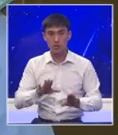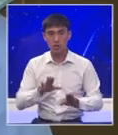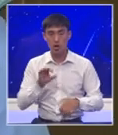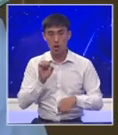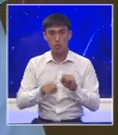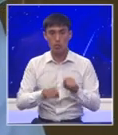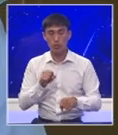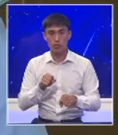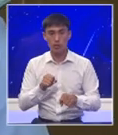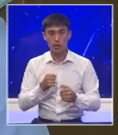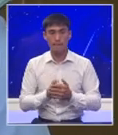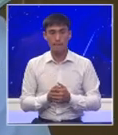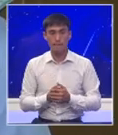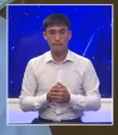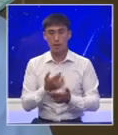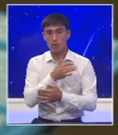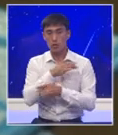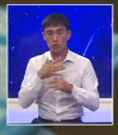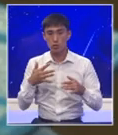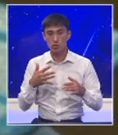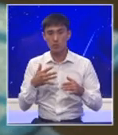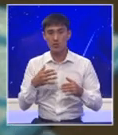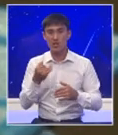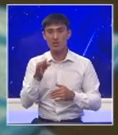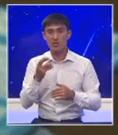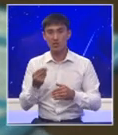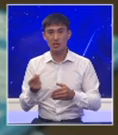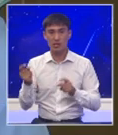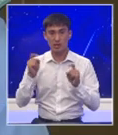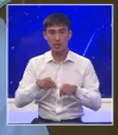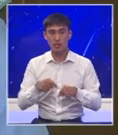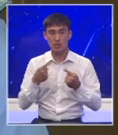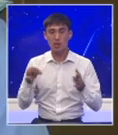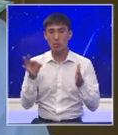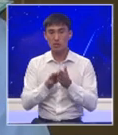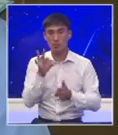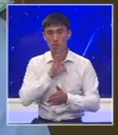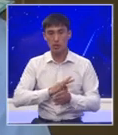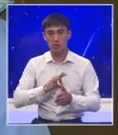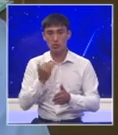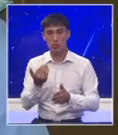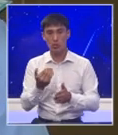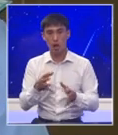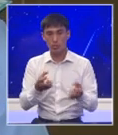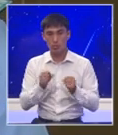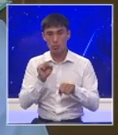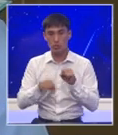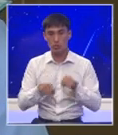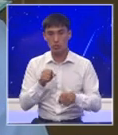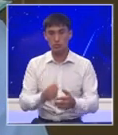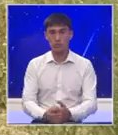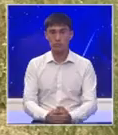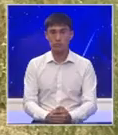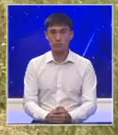мүмкін неше түрлі инвесторлерге бұл жерді басқа мақсатта пайдалануға алып кету мүмкін болатын